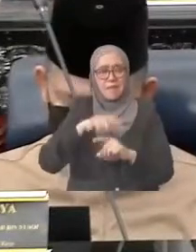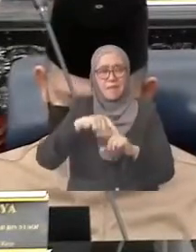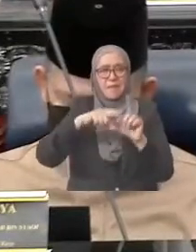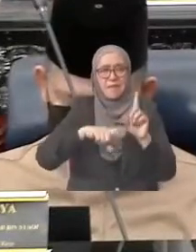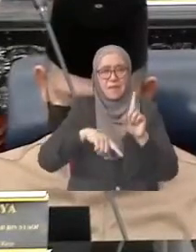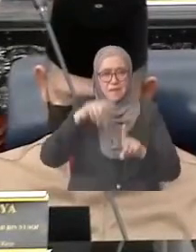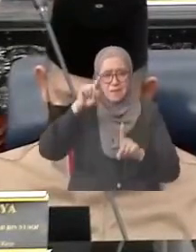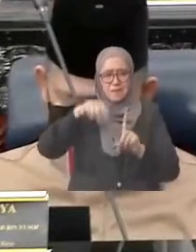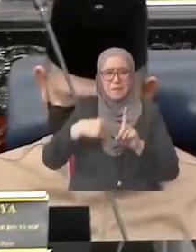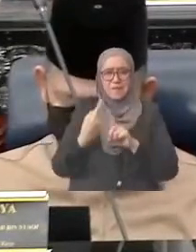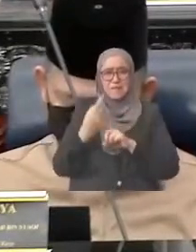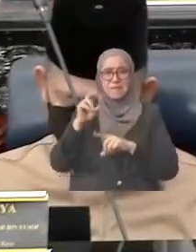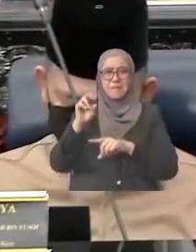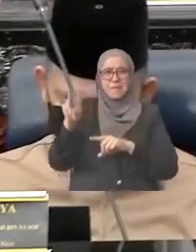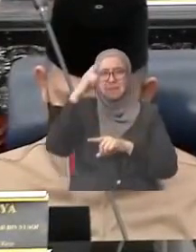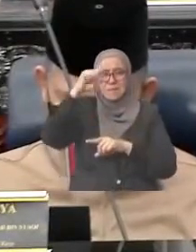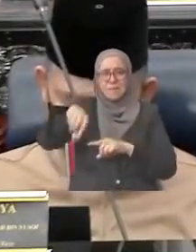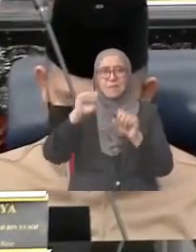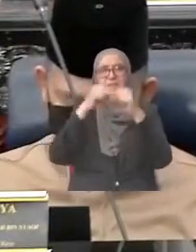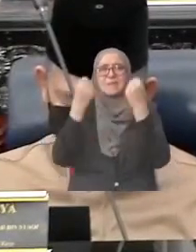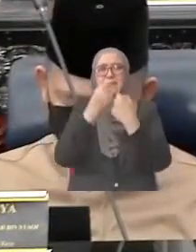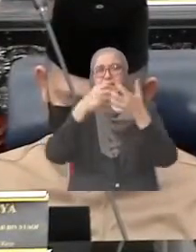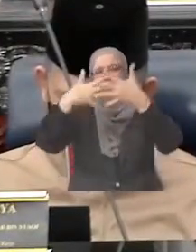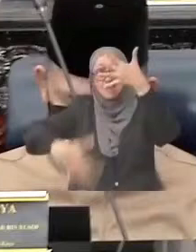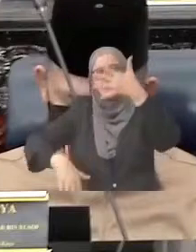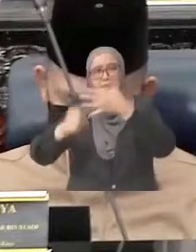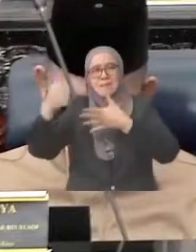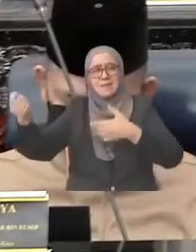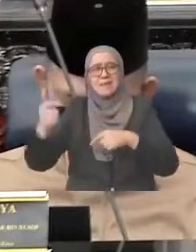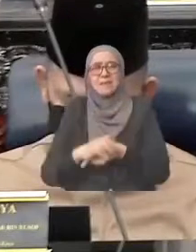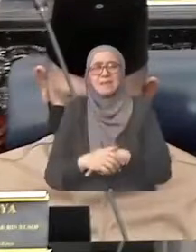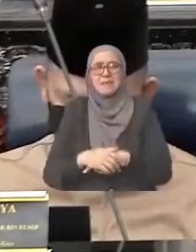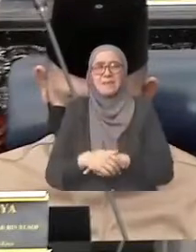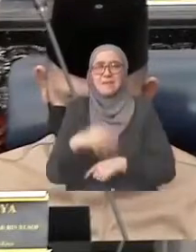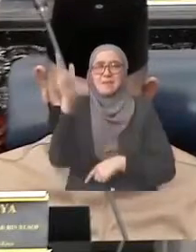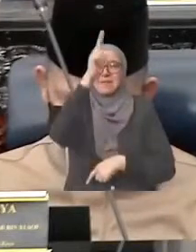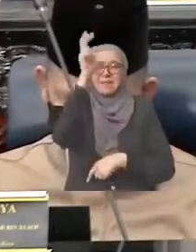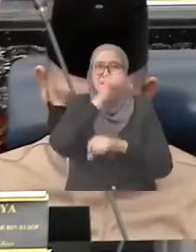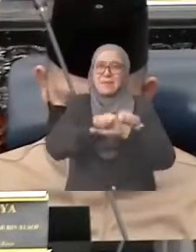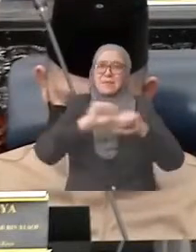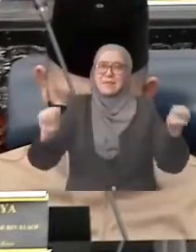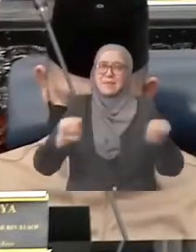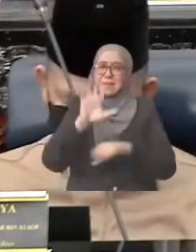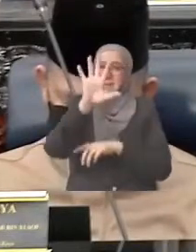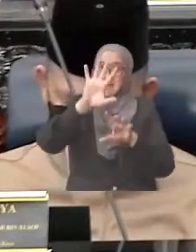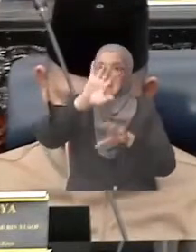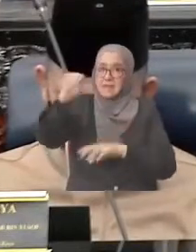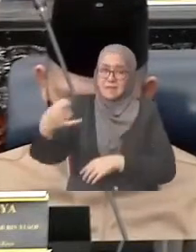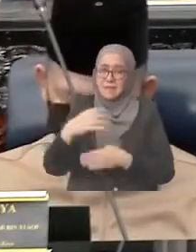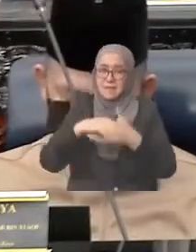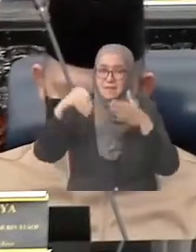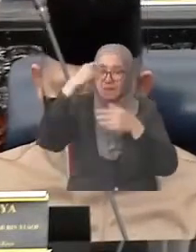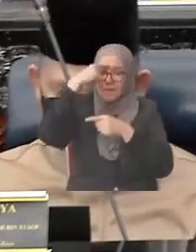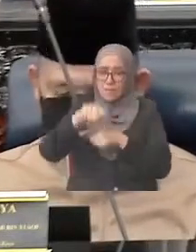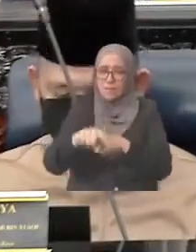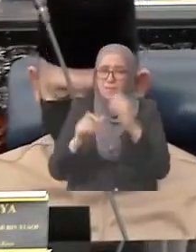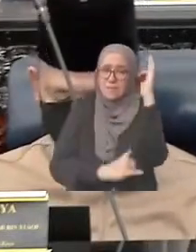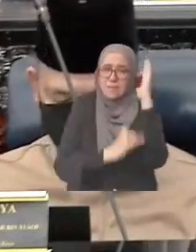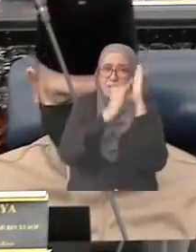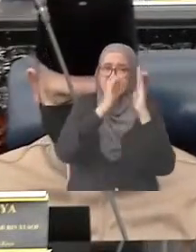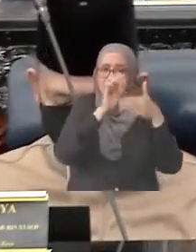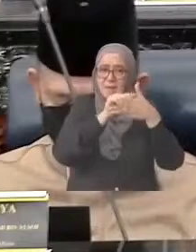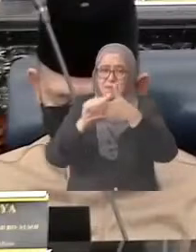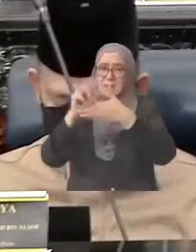kerajaan juga menjadikan 5000000 Ringgit kepada Jaya San kepemimpinan wanita bagi merancangkan penyertaan wanita dalam